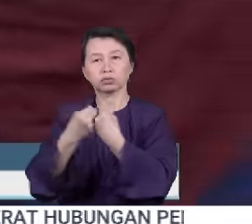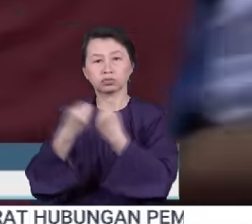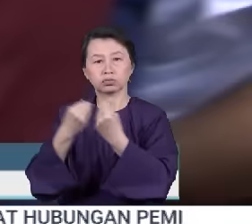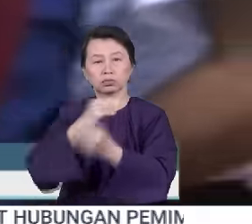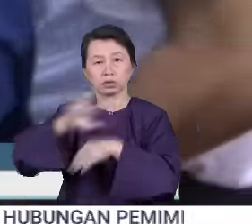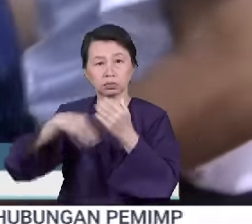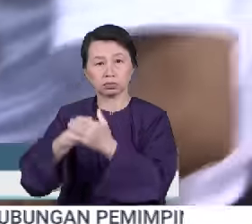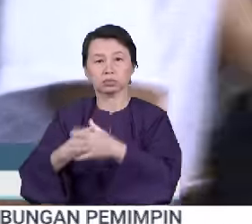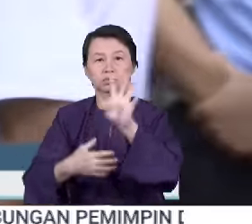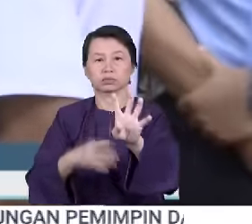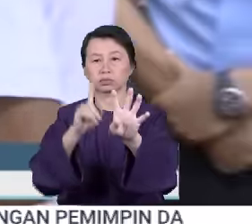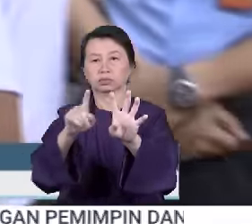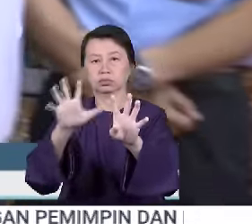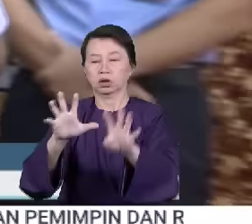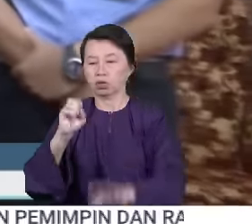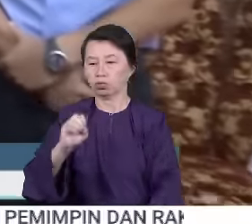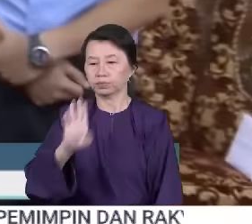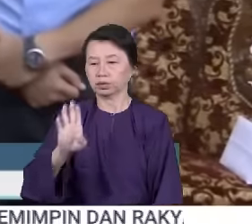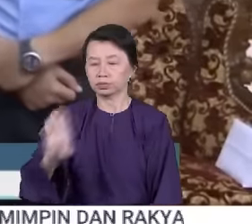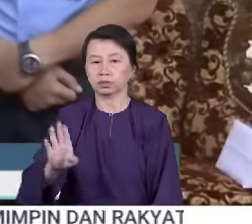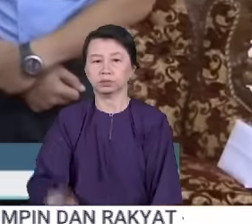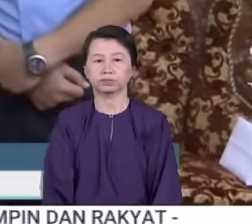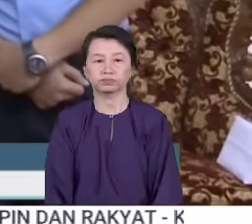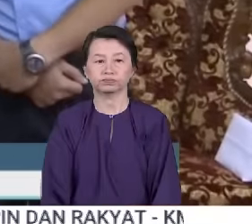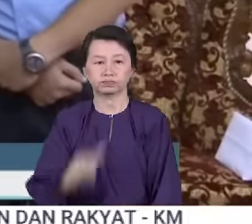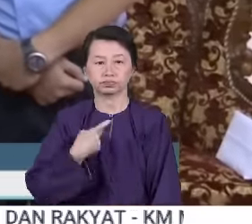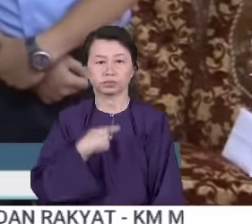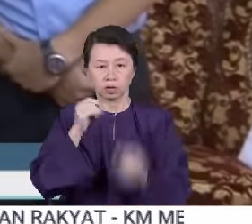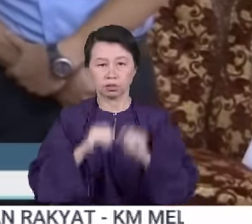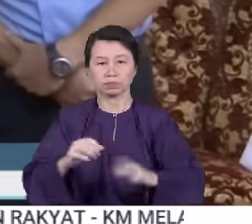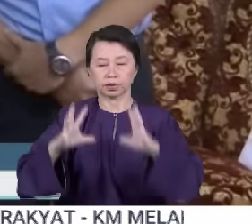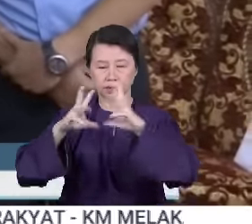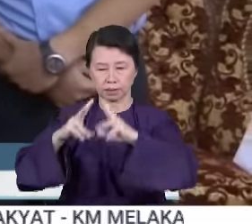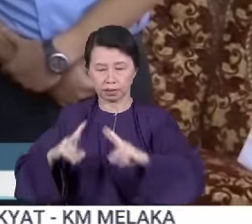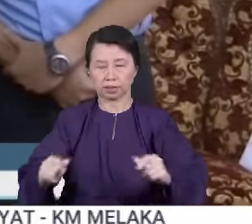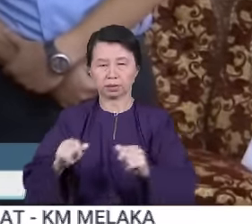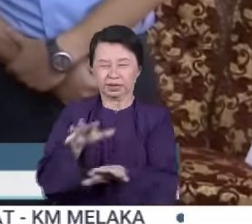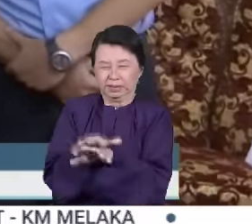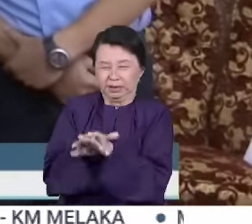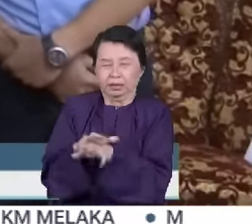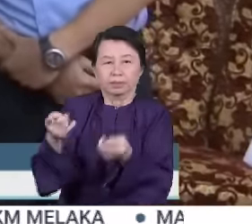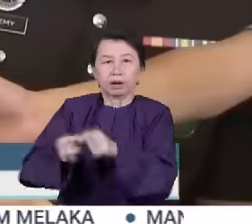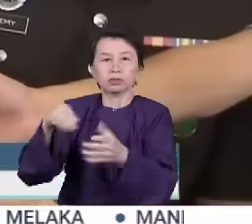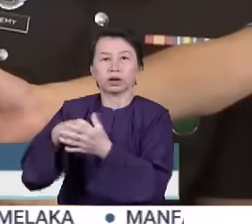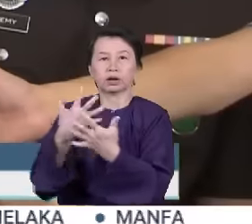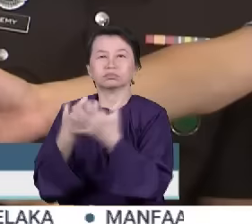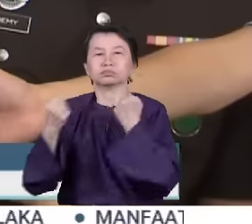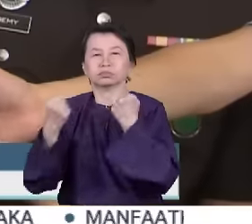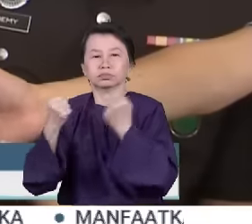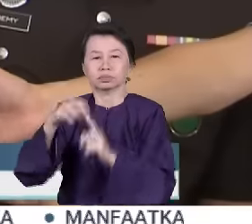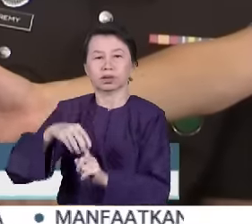keseluruhan 415 OBB. Kita dapat mengatasi kepadatan yang berlaku di dalam penjara lah, khususnya di